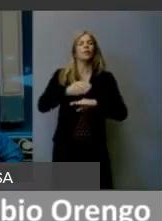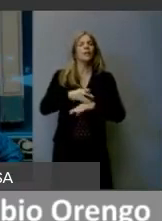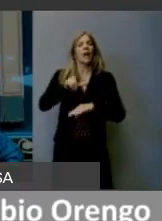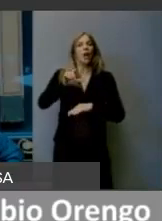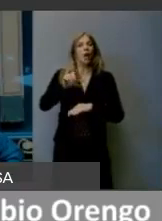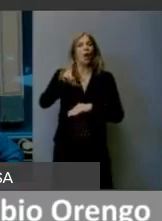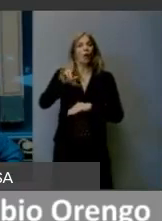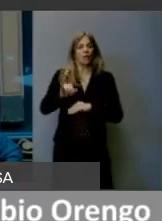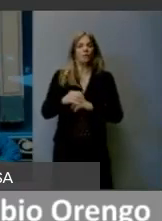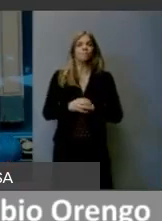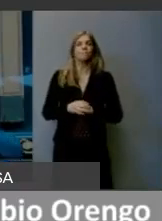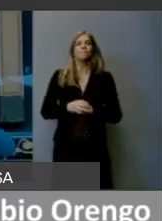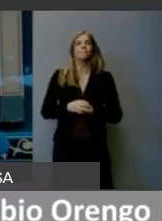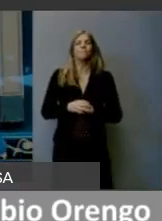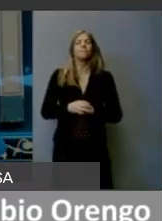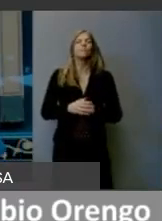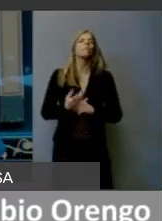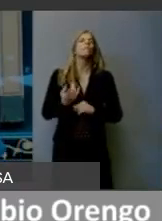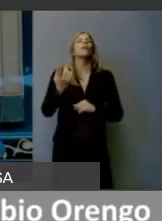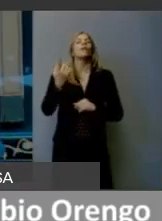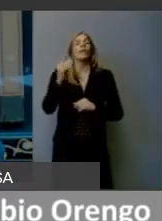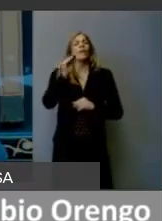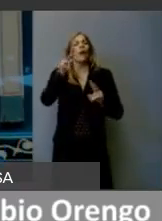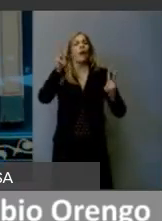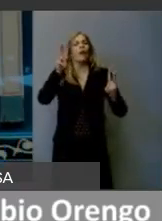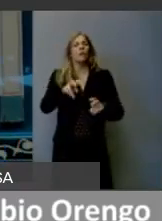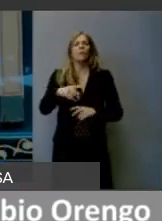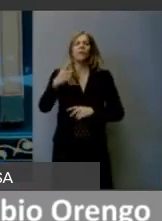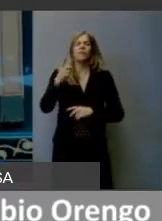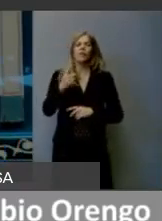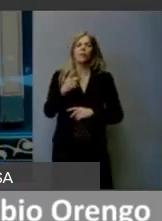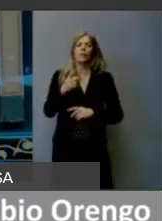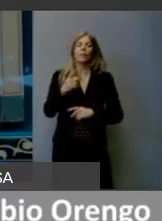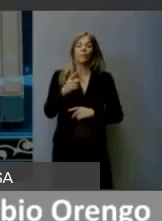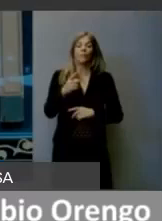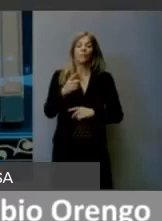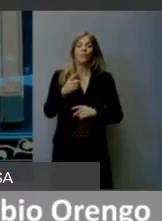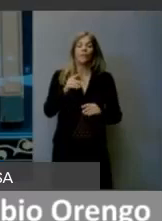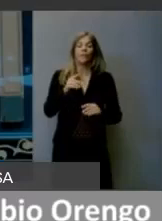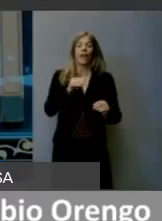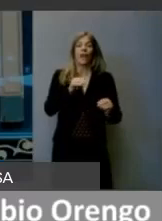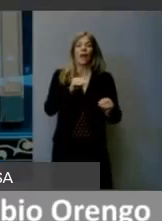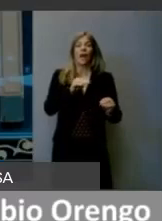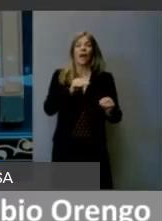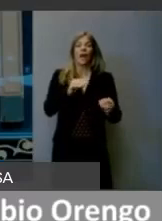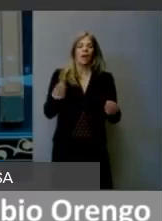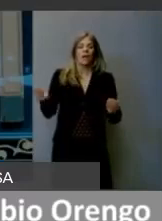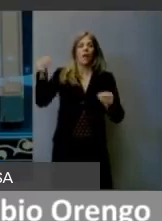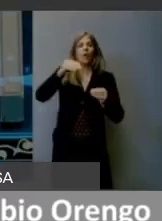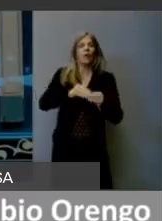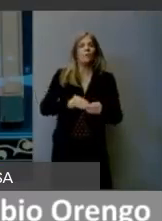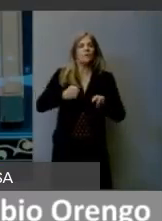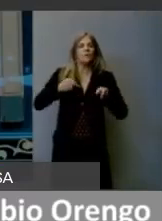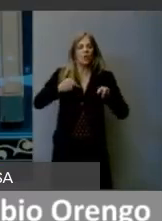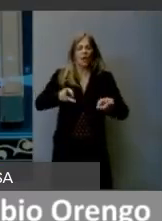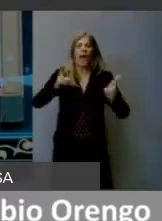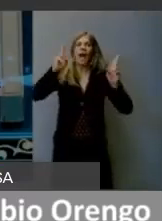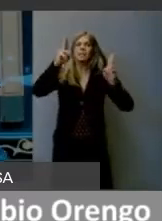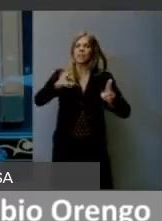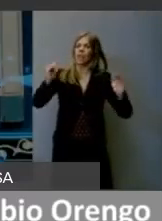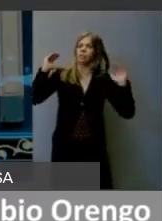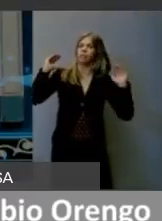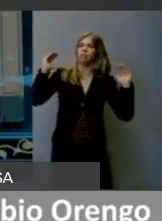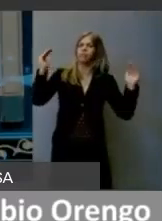notizie sul cronoprogramma relativo alla ricollocazione delle barriere antirumore autostradali.